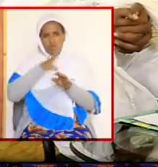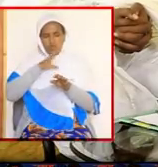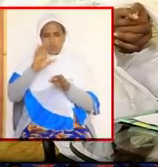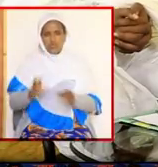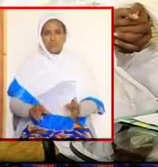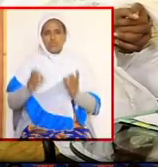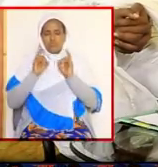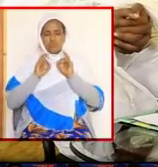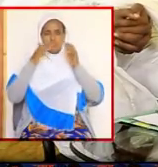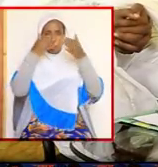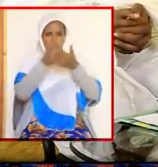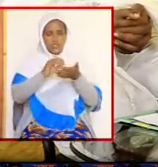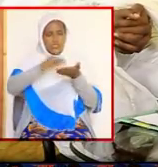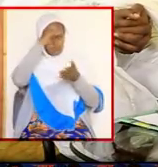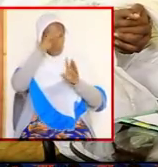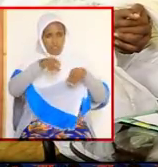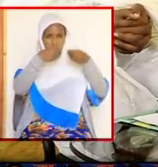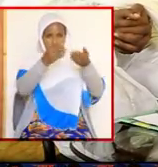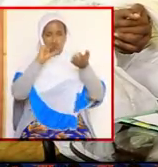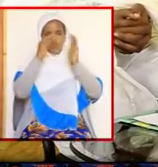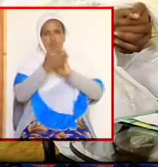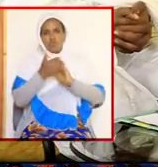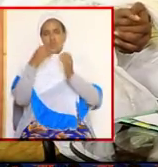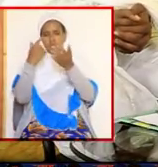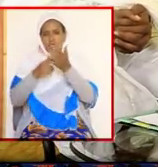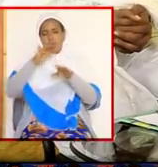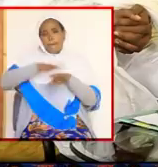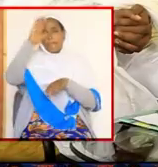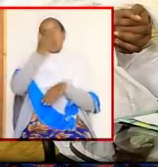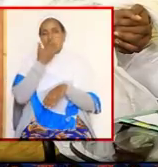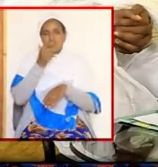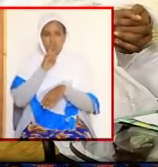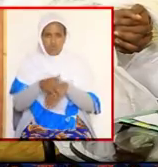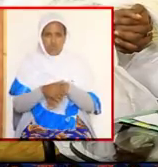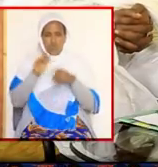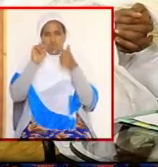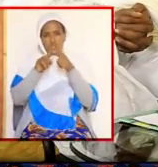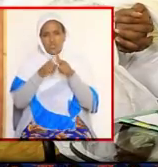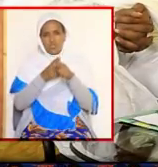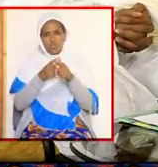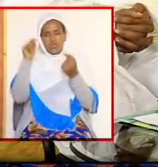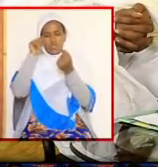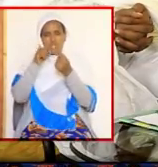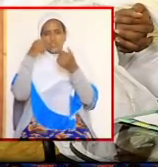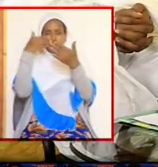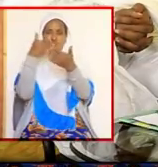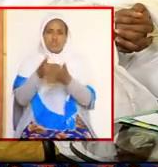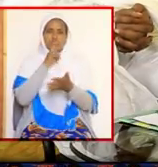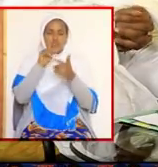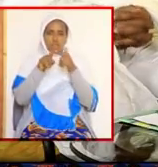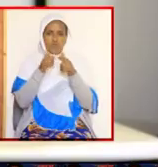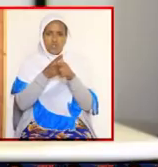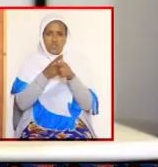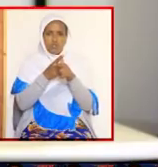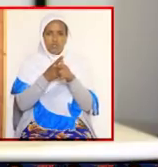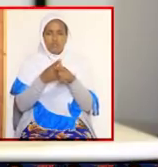ለሰው ጆሮ ሊደመጥ የሚገባ ትምህርት የሚሰጥ መሆኑ ቢሆን ይሄ የበለጠ የተሻለ ነው። እንግዲህ እስከዚሁ ድረስ ነው።